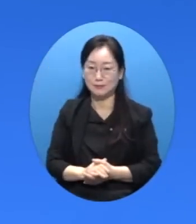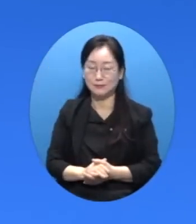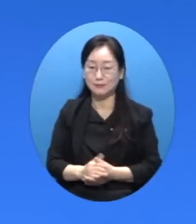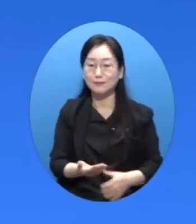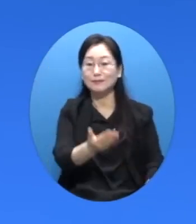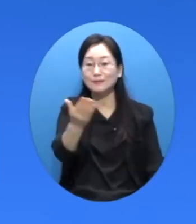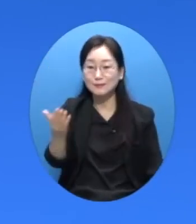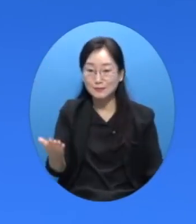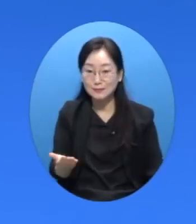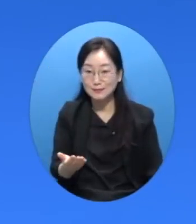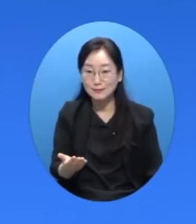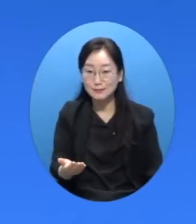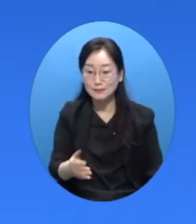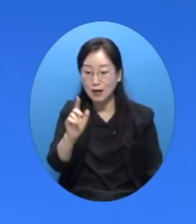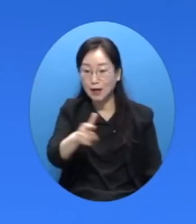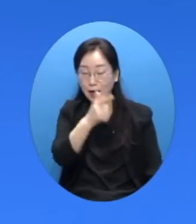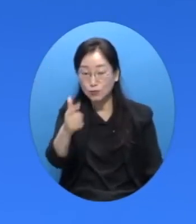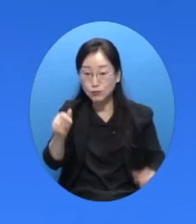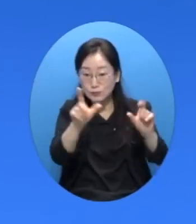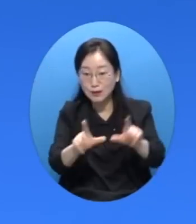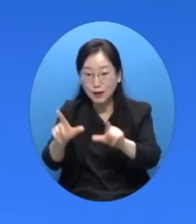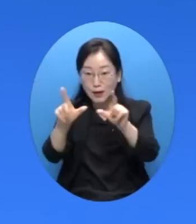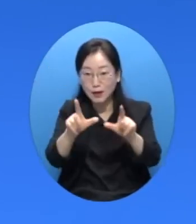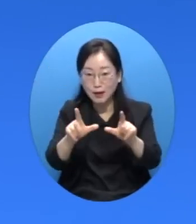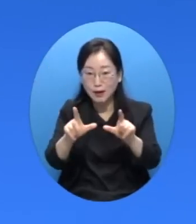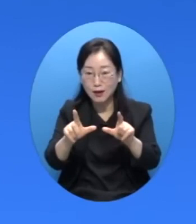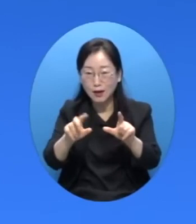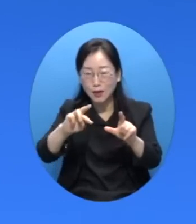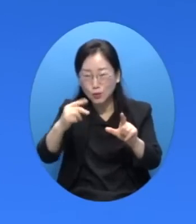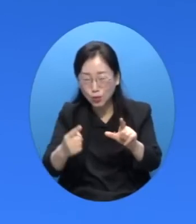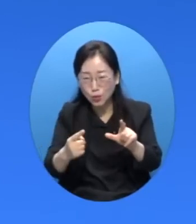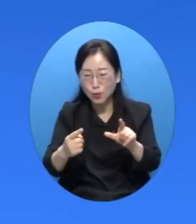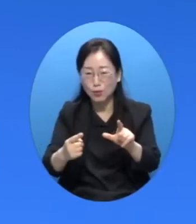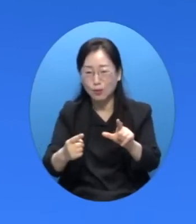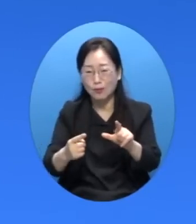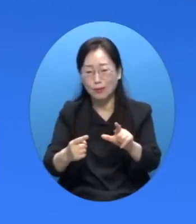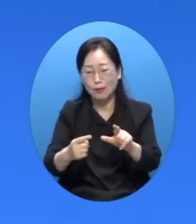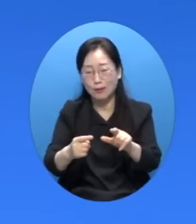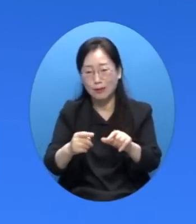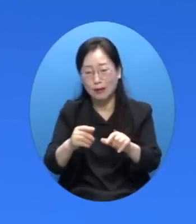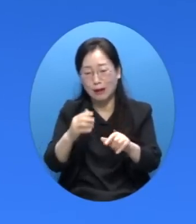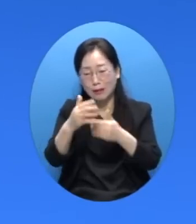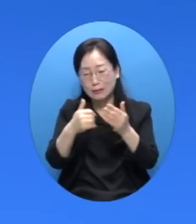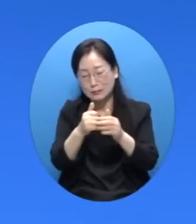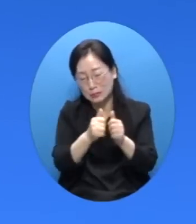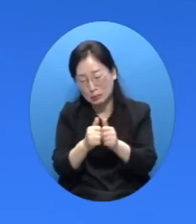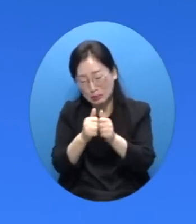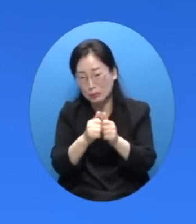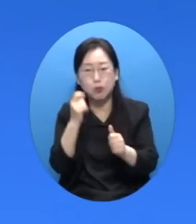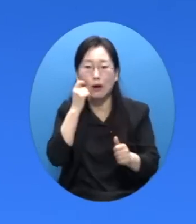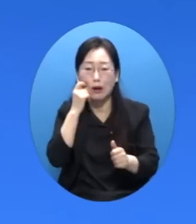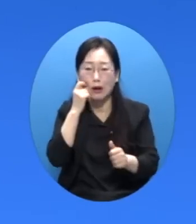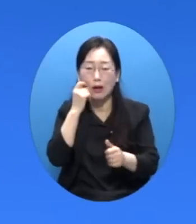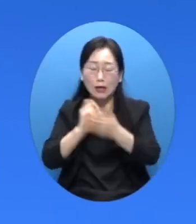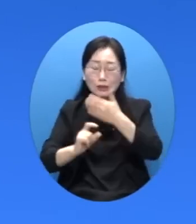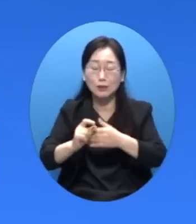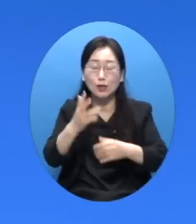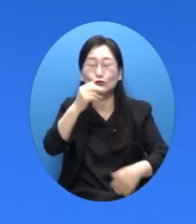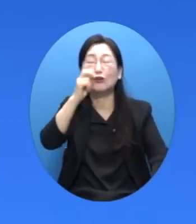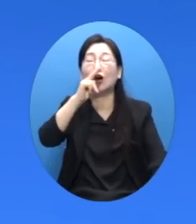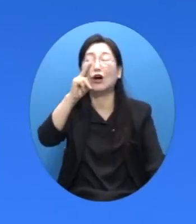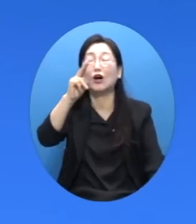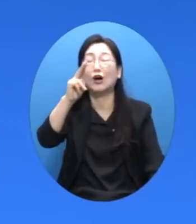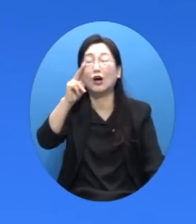우리는 하루를 살아도 하나님과 동행을 제대로 하지 못하고 아침에 일어나서 주여하고 일어났다가 저녁